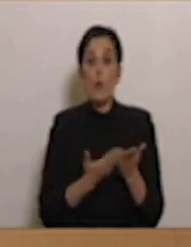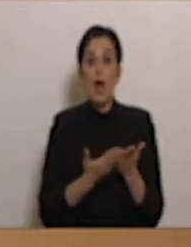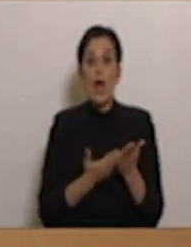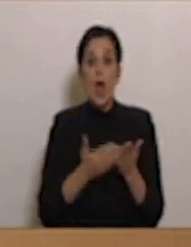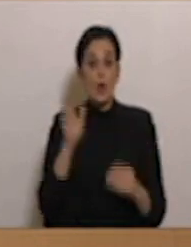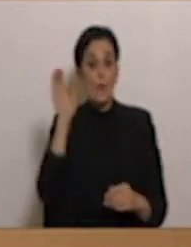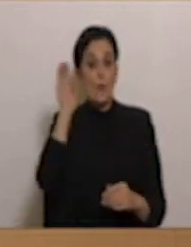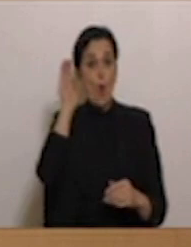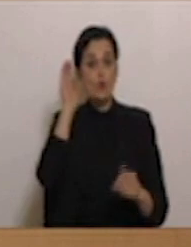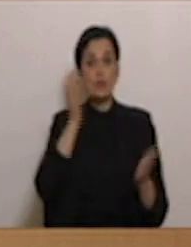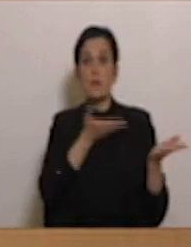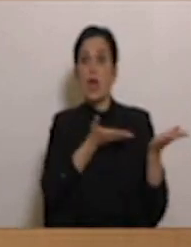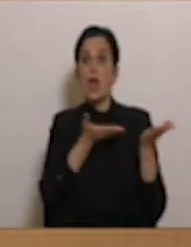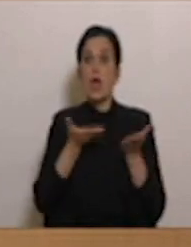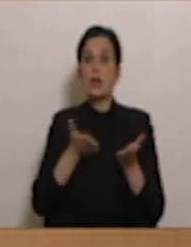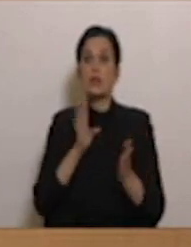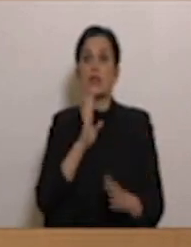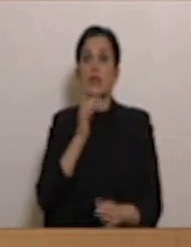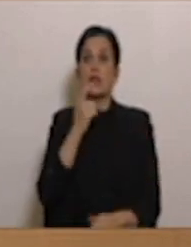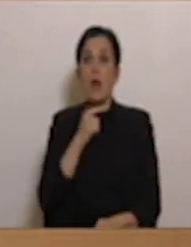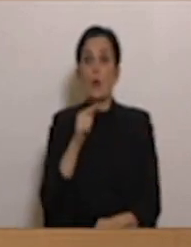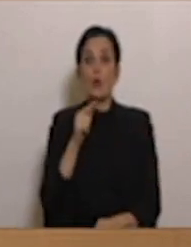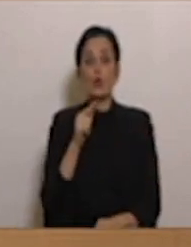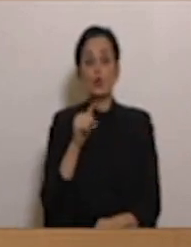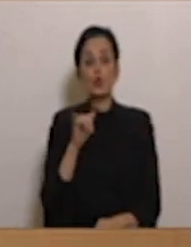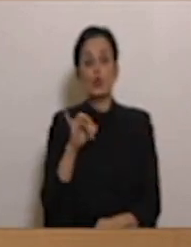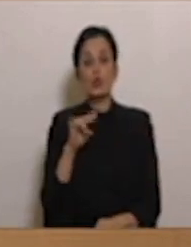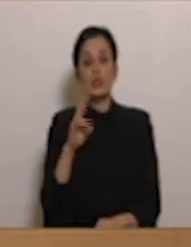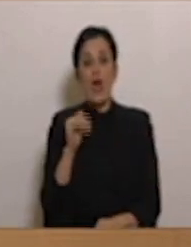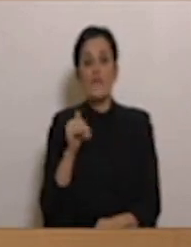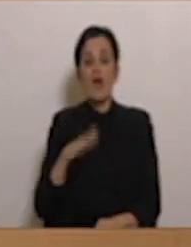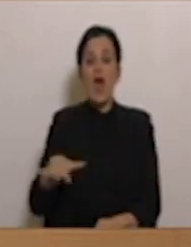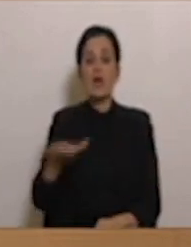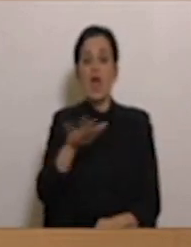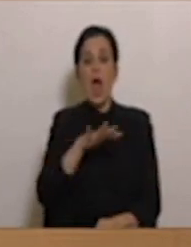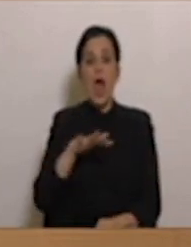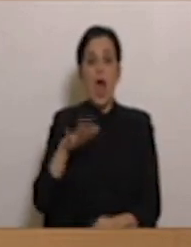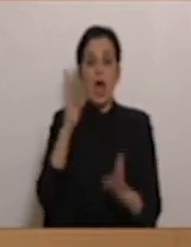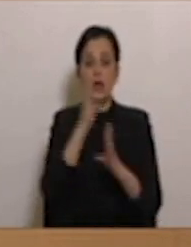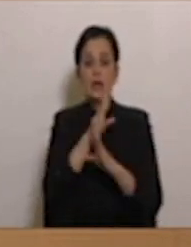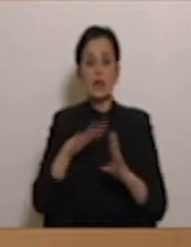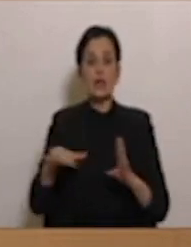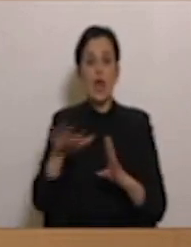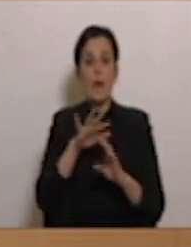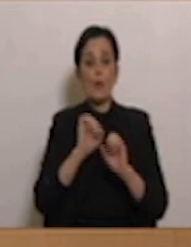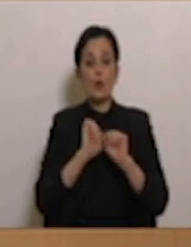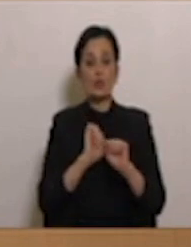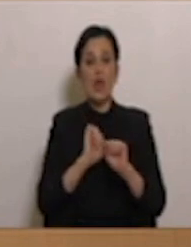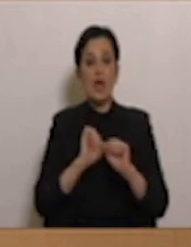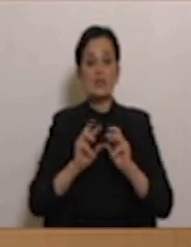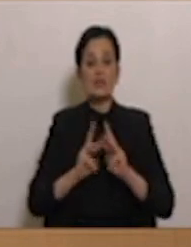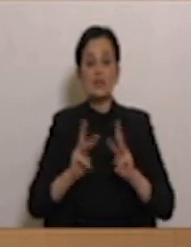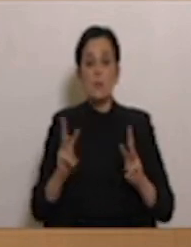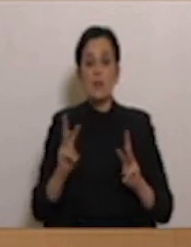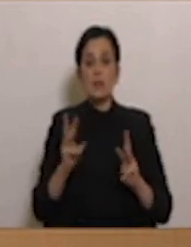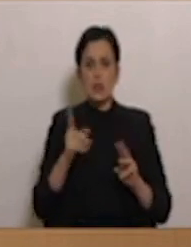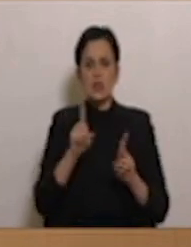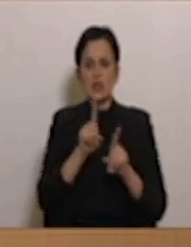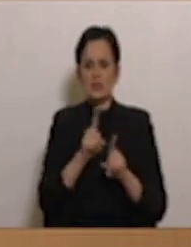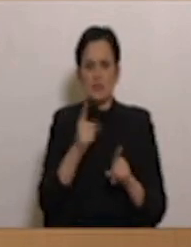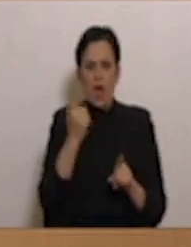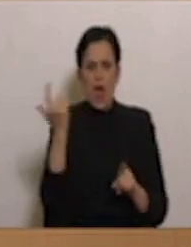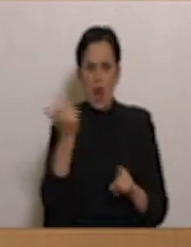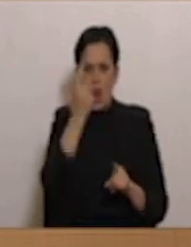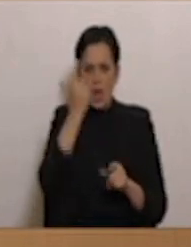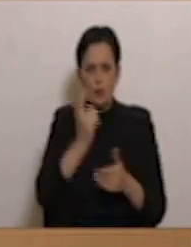mosmenaze kalbaton turnavas da garemos datsvis minis da rato artsems pasukhs im shekitkhvebs romeli zalyan